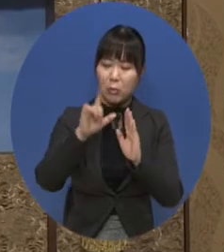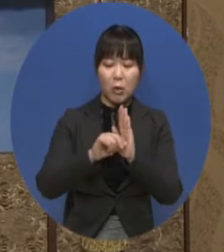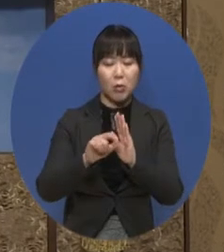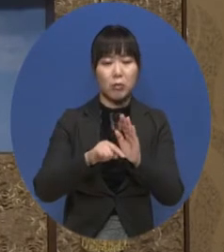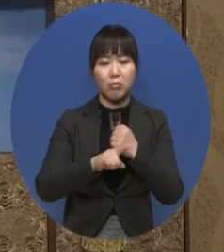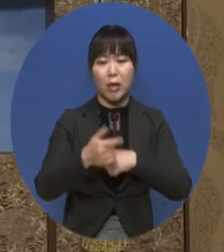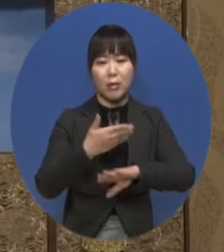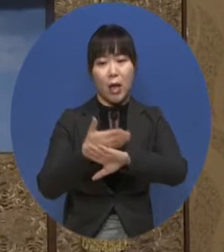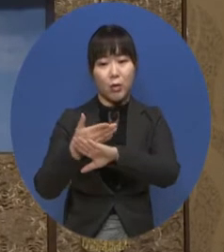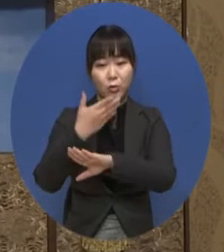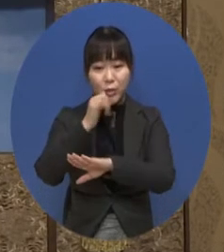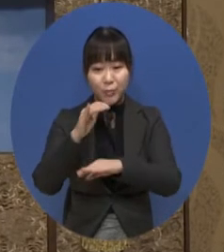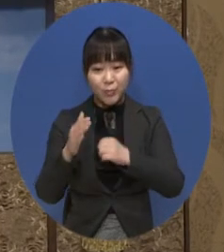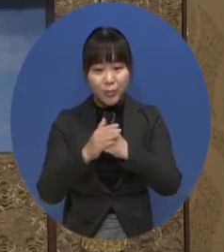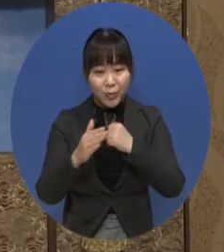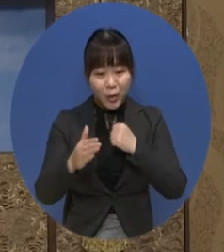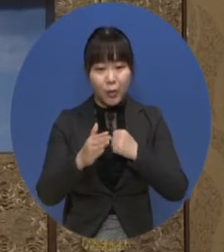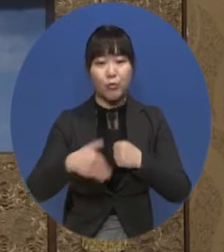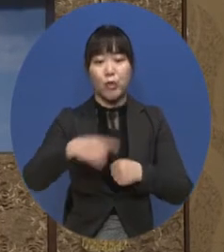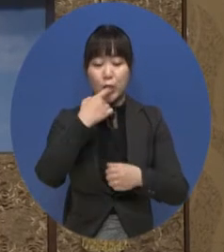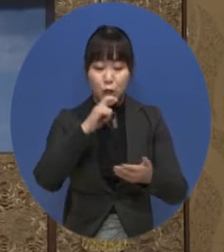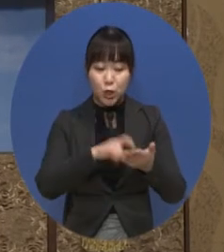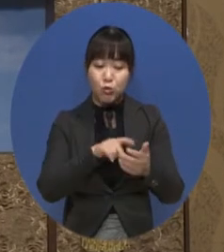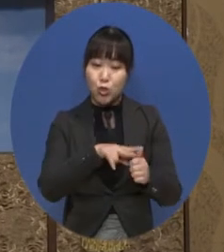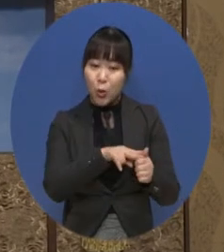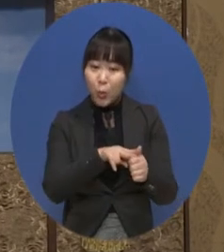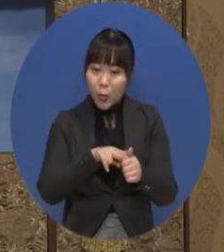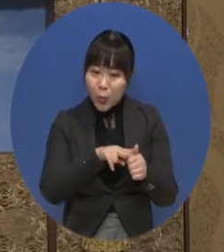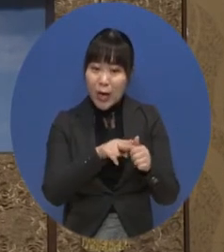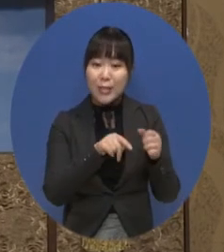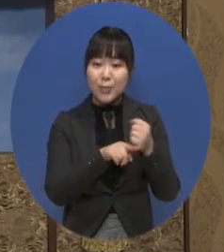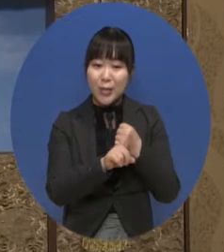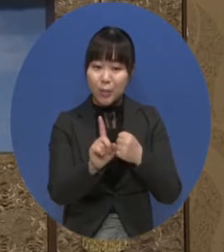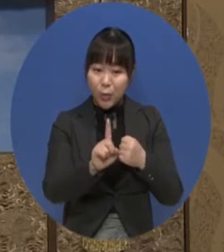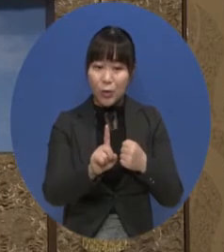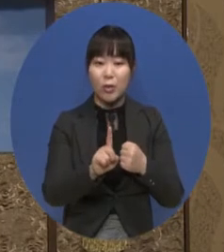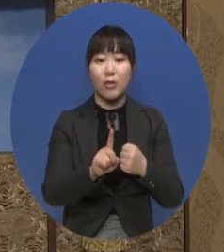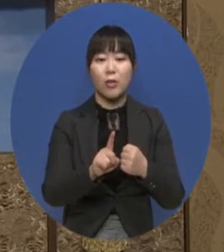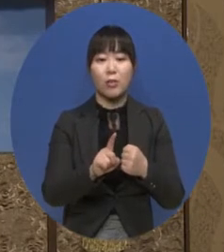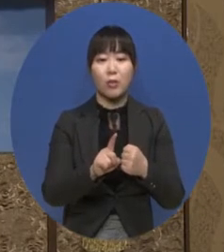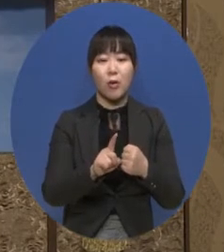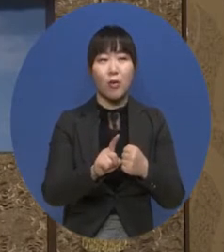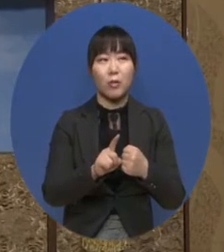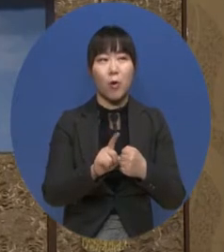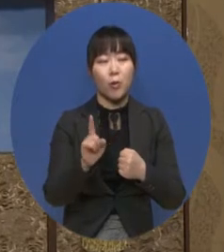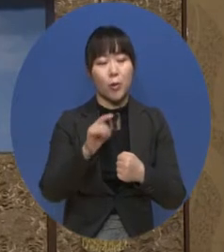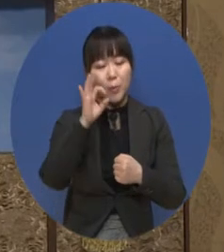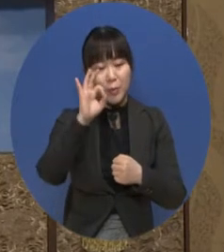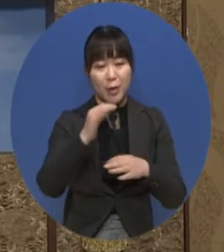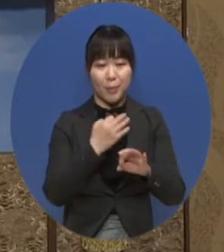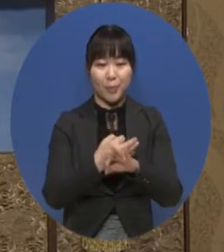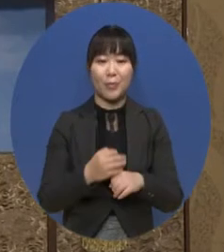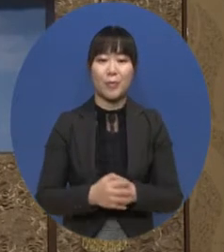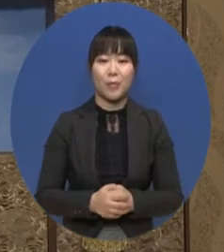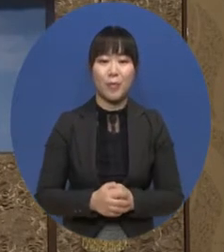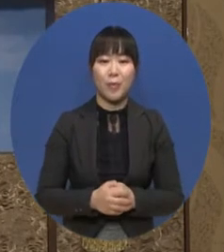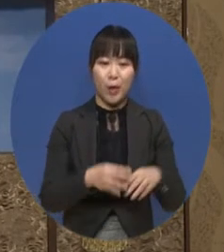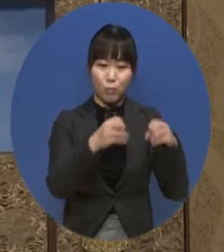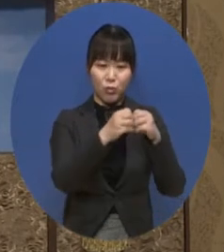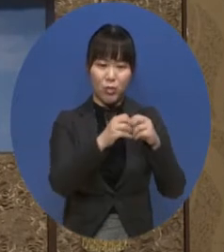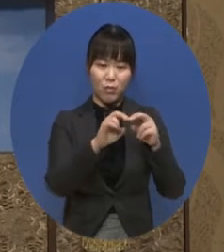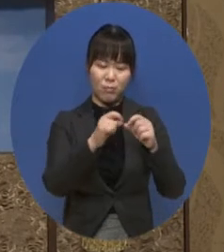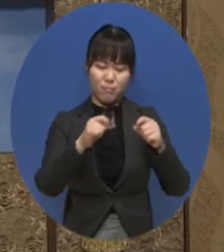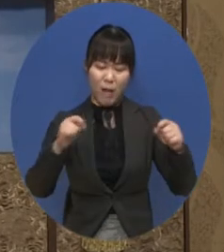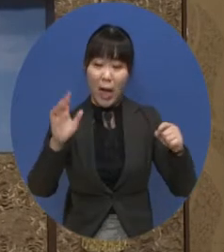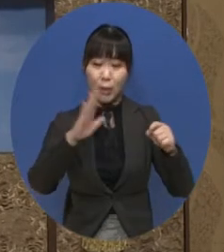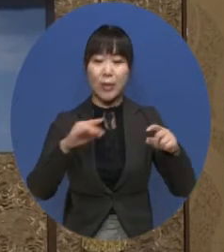네. 보통 이제 저희가 쉬운 정보라고 의미하는 것은 자기가 이렇게 정의를 할 수 있을 것 같은데요. 문장을 길게